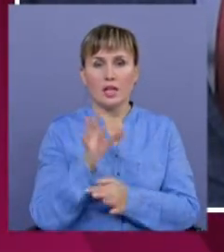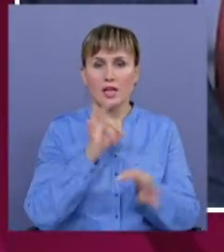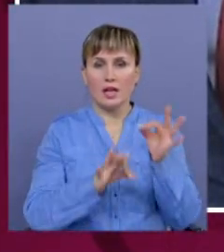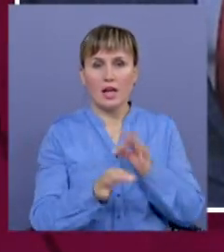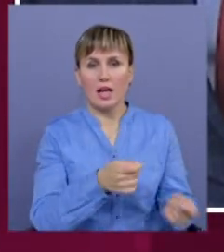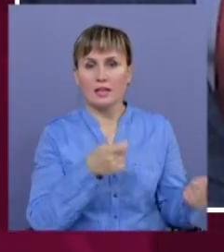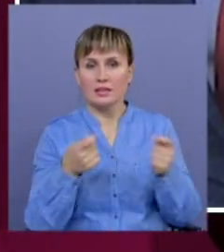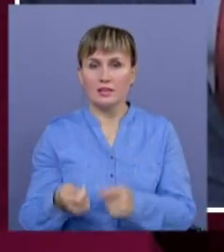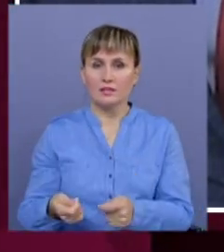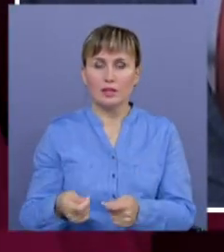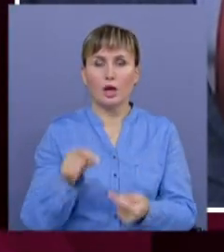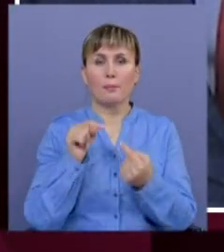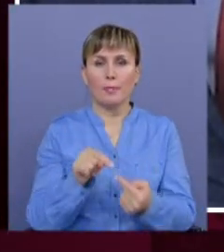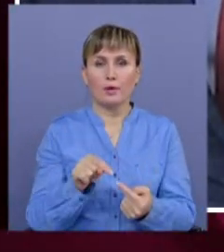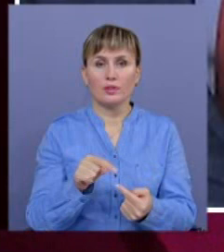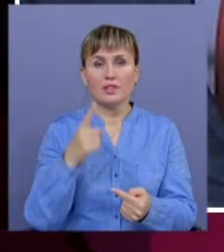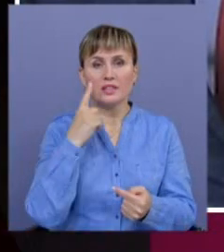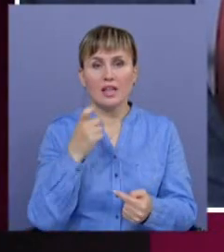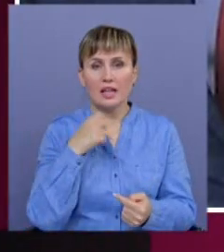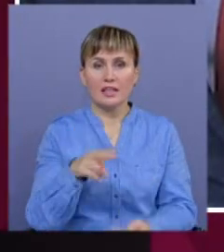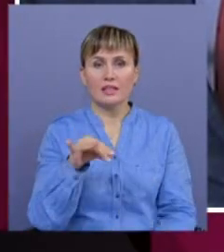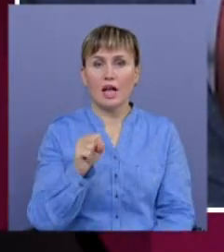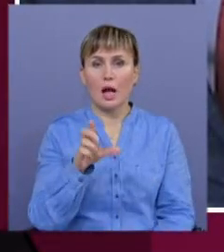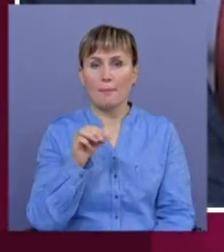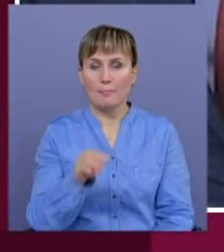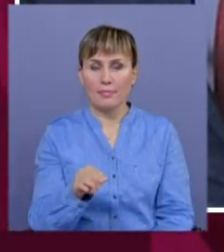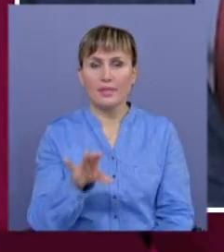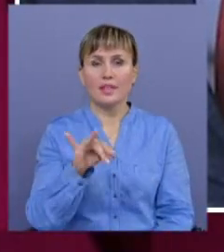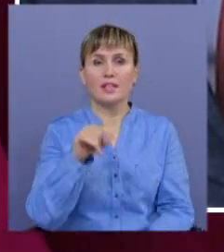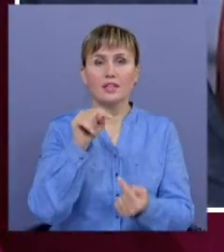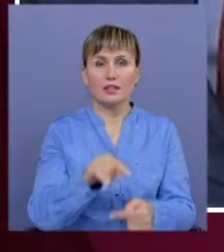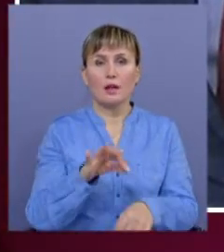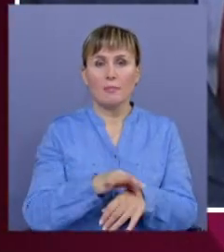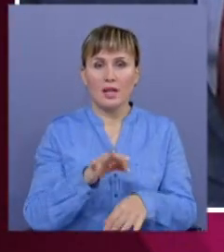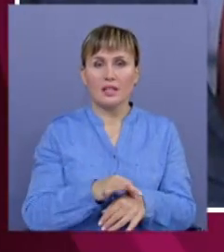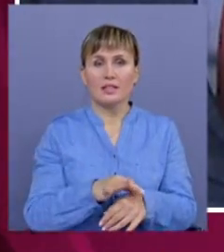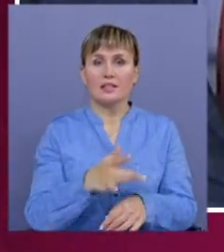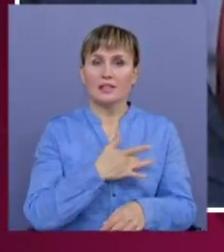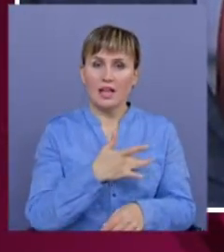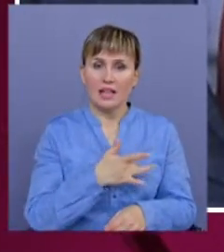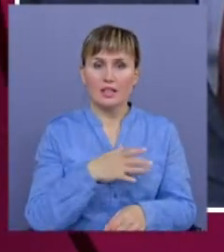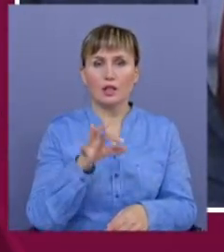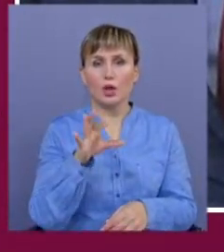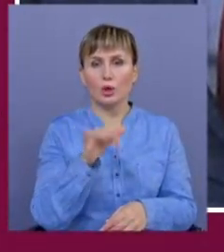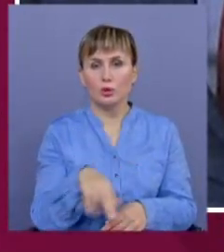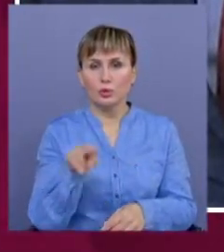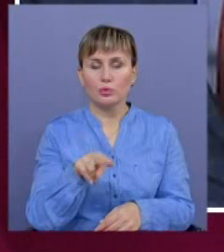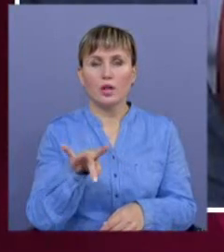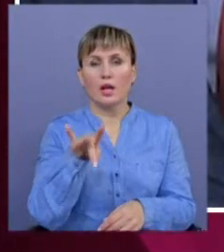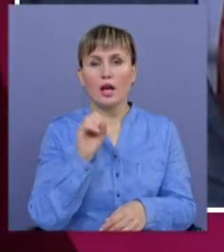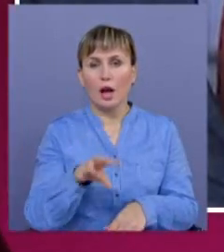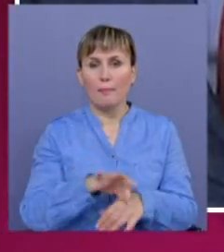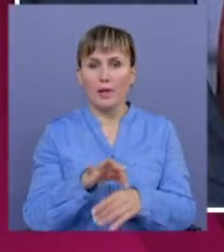средств против сахарного диабета. Соответственно, болезни сердца сосудов, онкологические